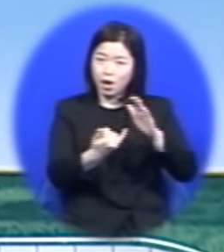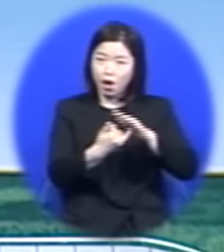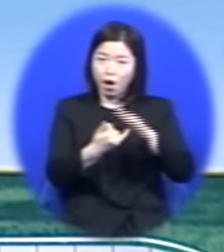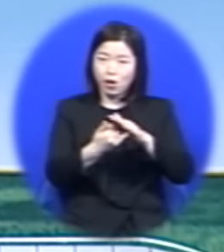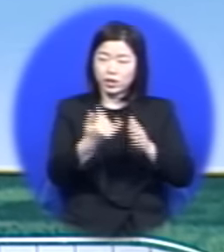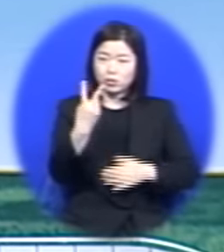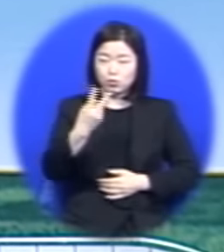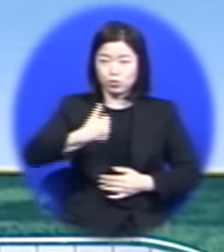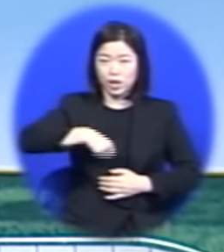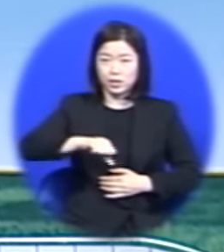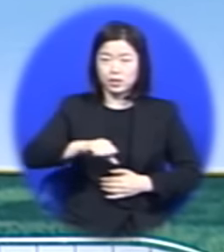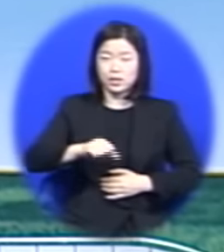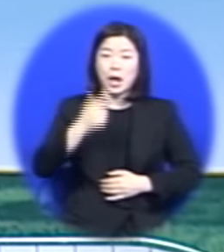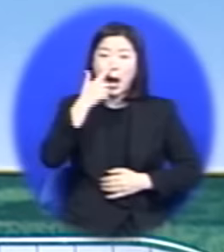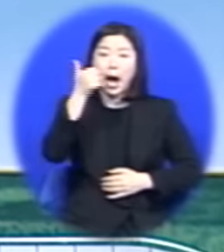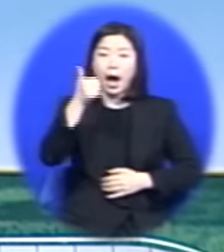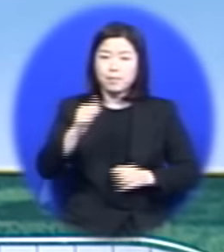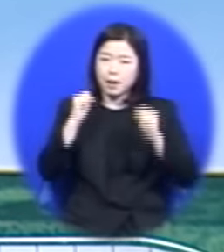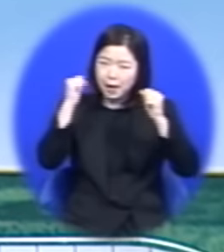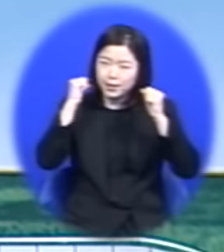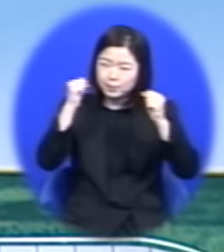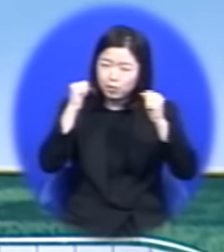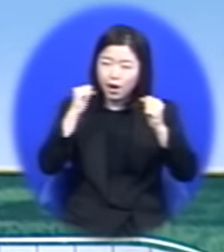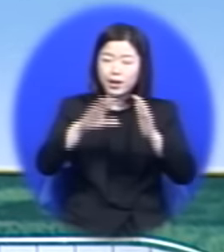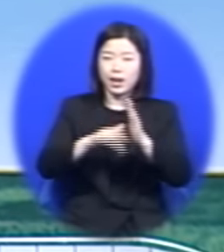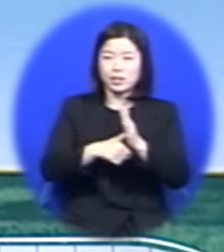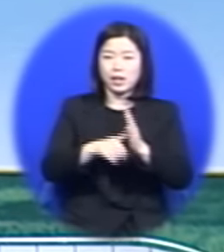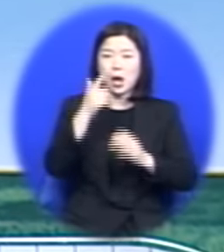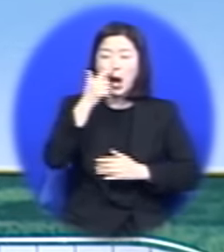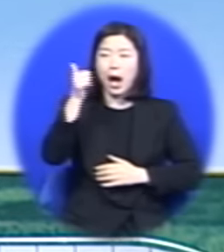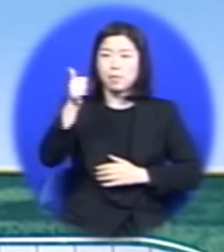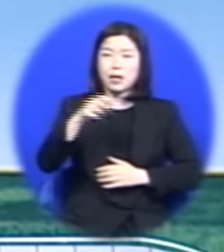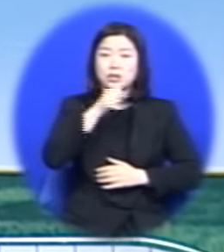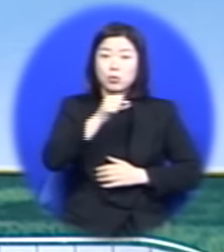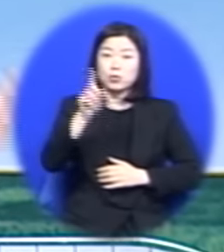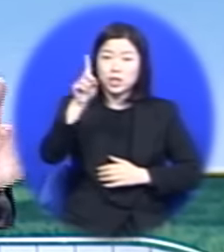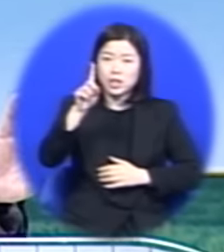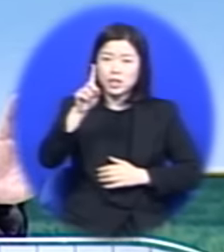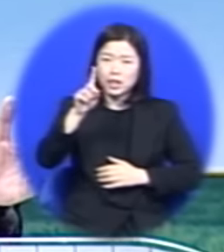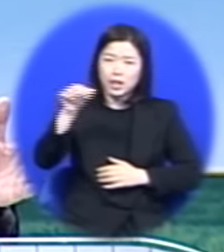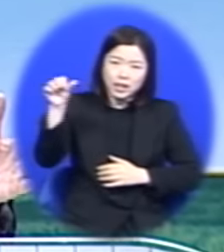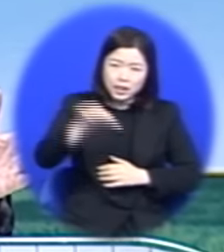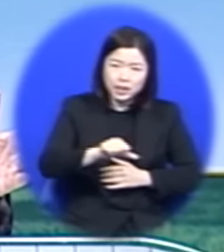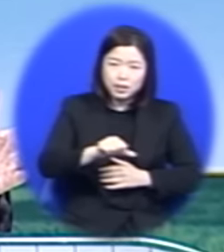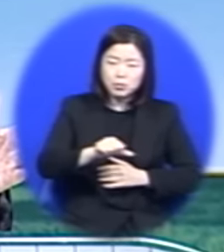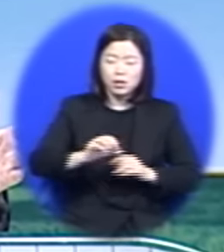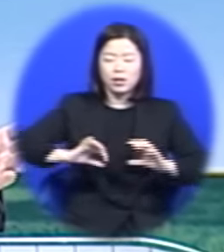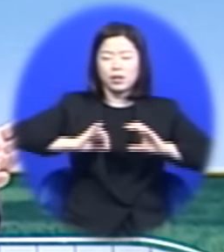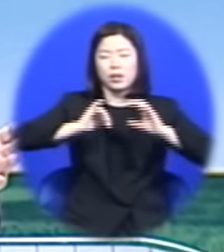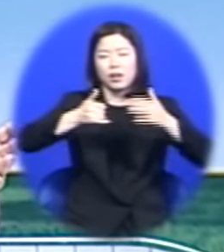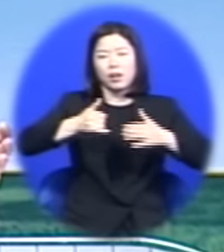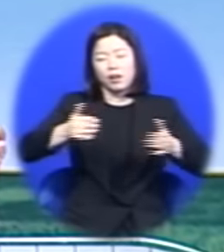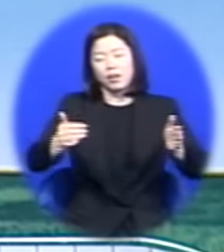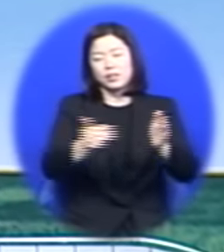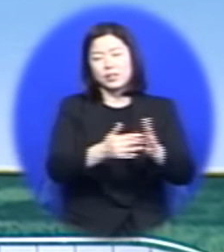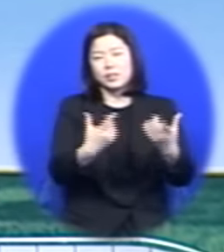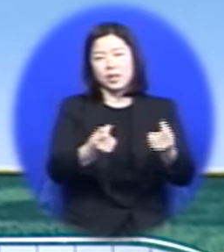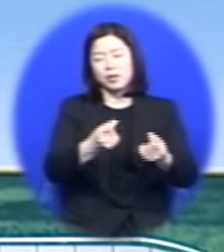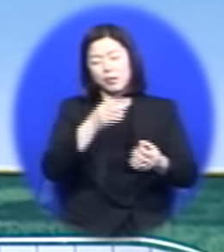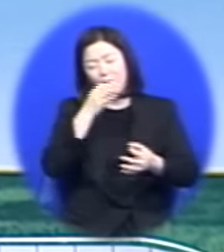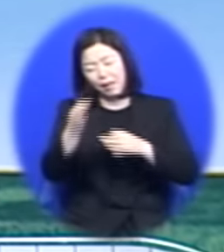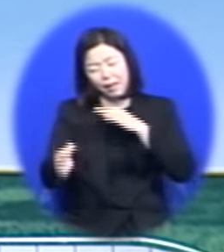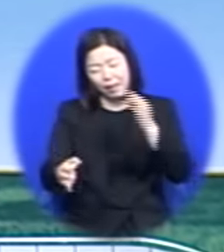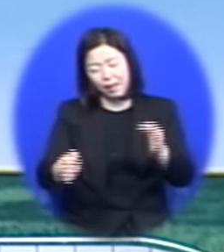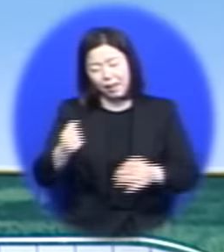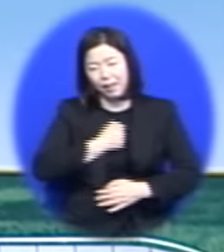아버지를 응원하는데 아버지가 한 점을 잃으면 세상이 끝난 것처럼 탄식을 하는 아버지가